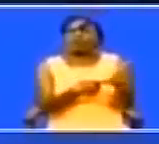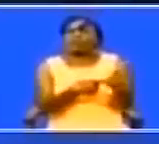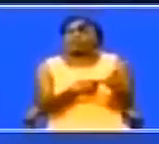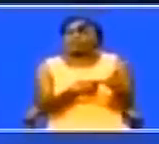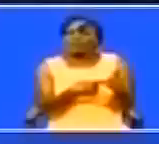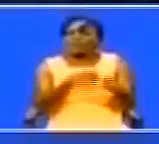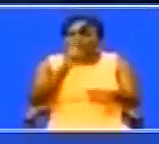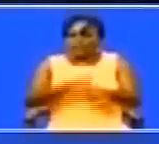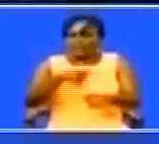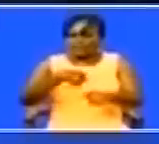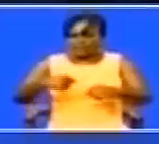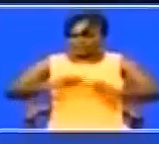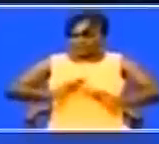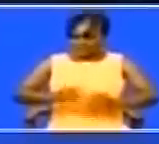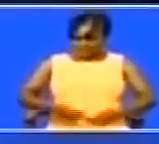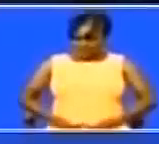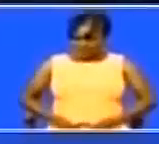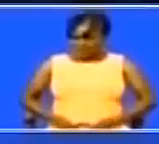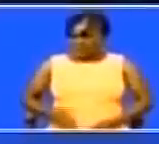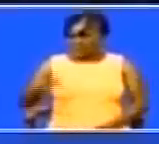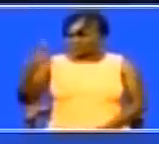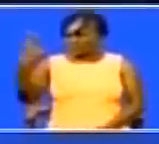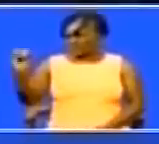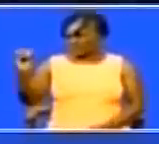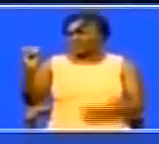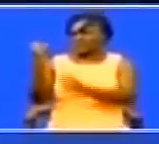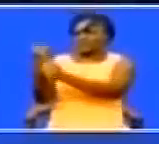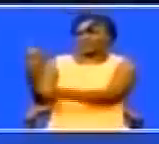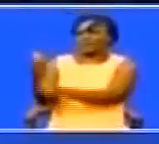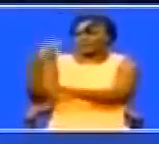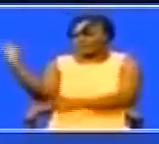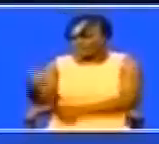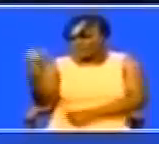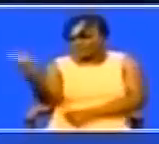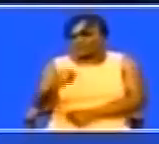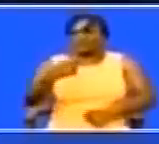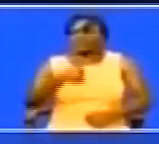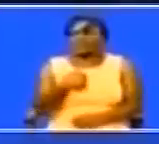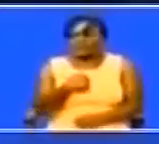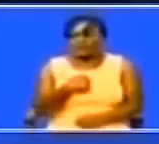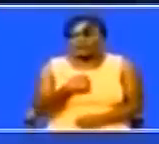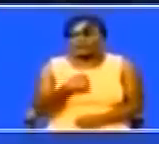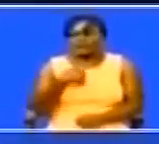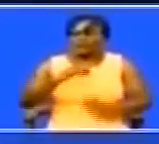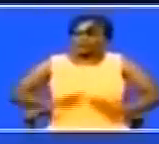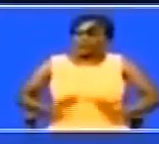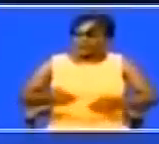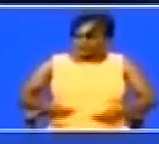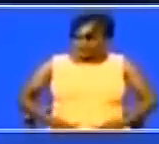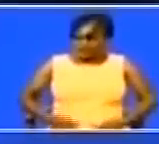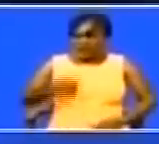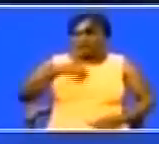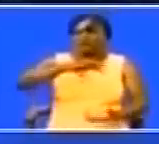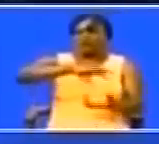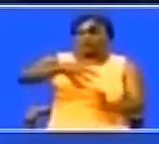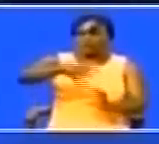since the time I conceived. That was 2011. Yes, alikuwa ananipiga nikiwa na mimba. I had